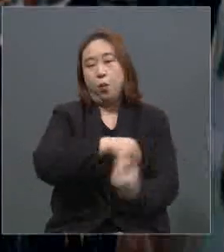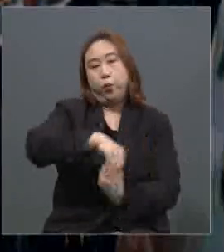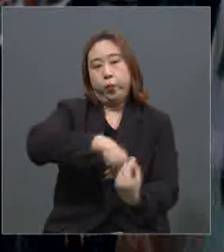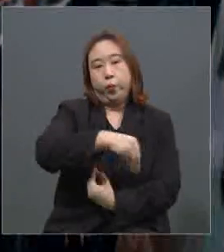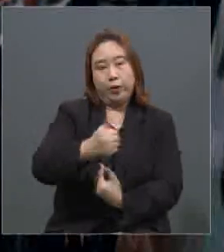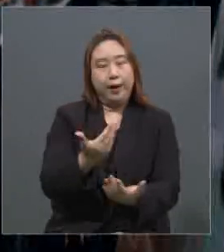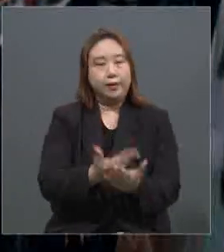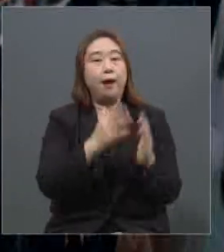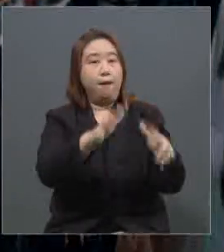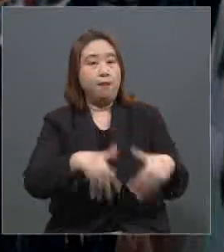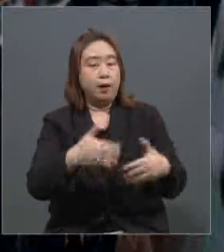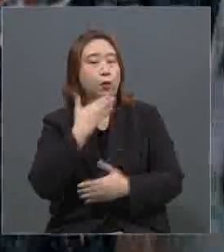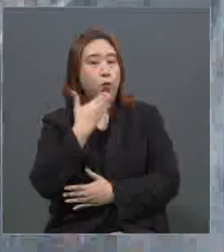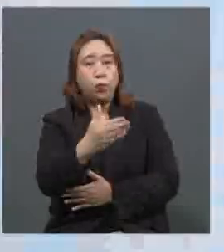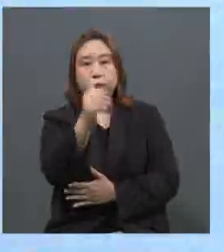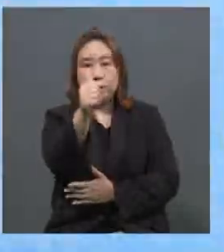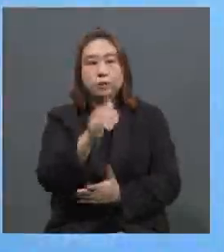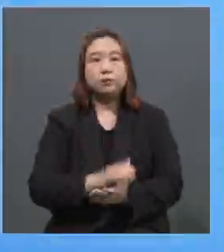และหารายได้อย่างยั่งยืน